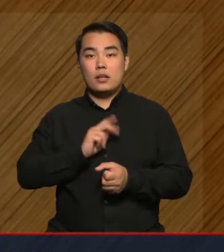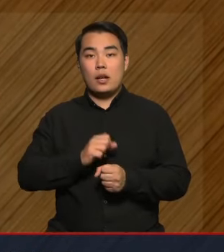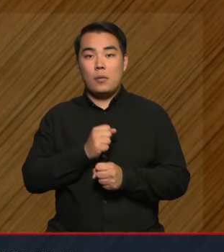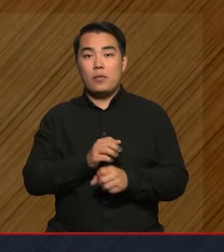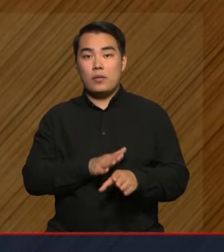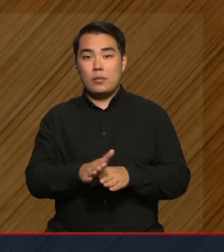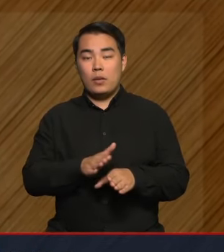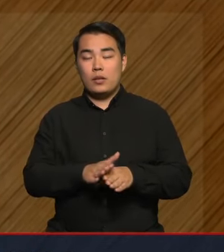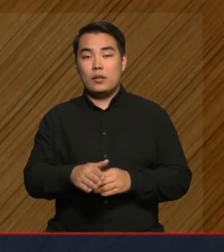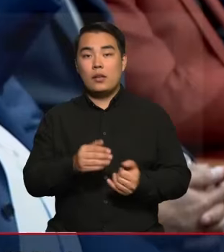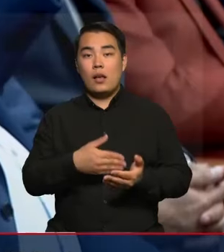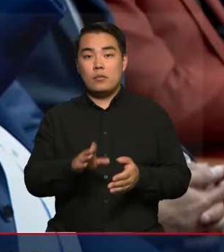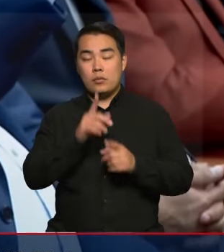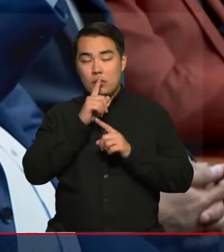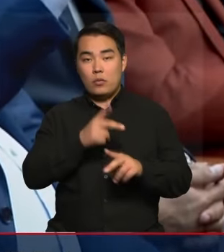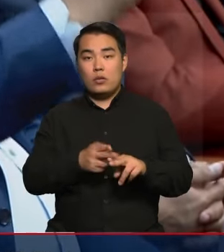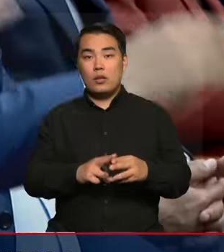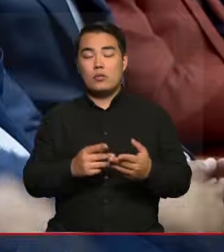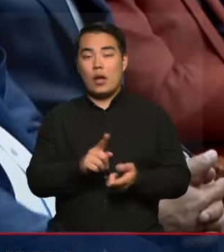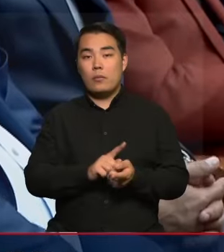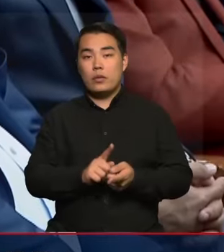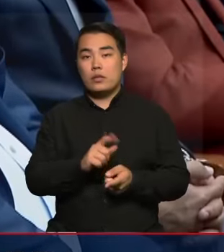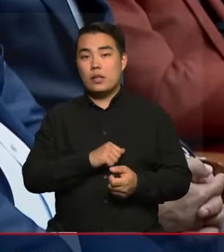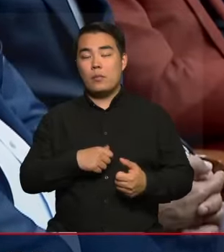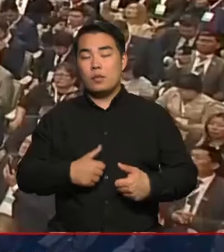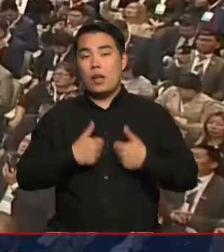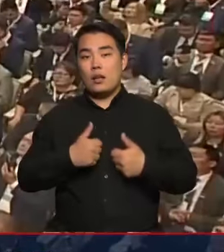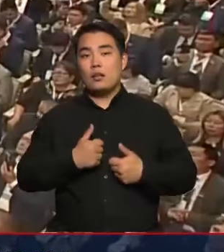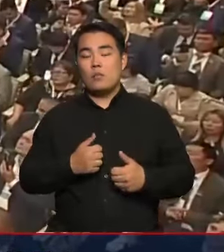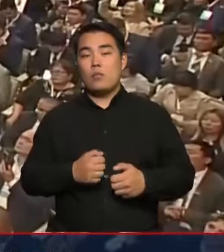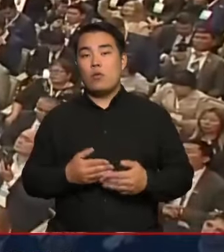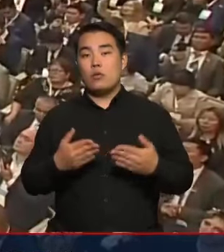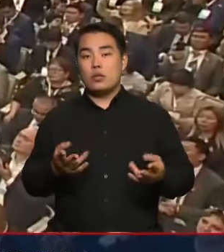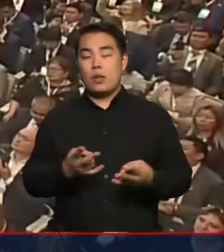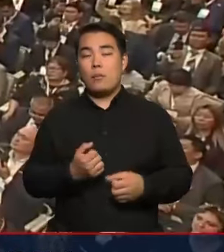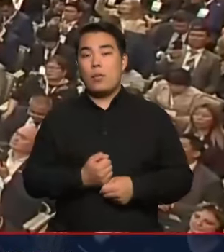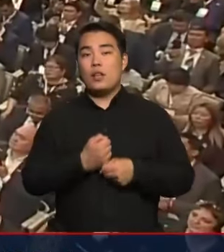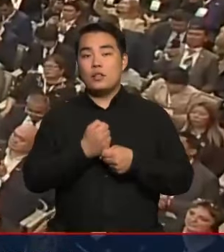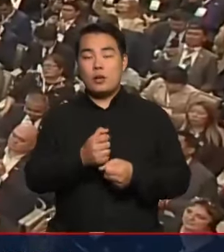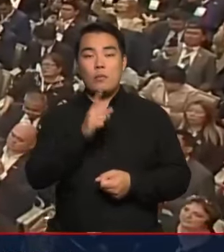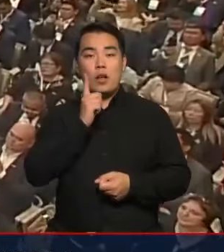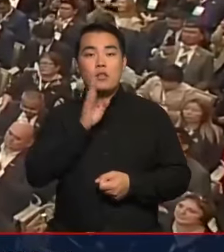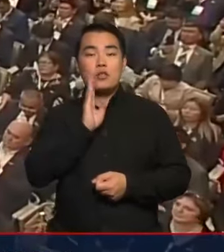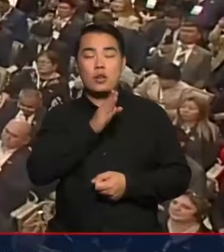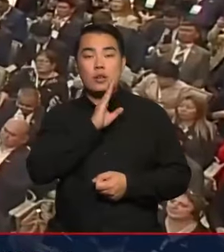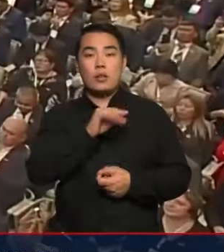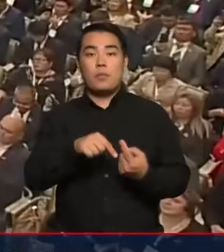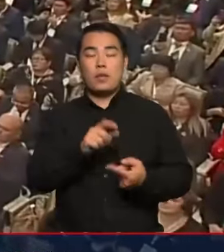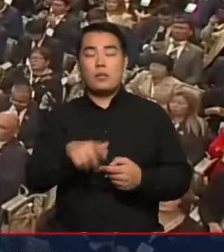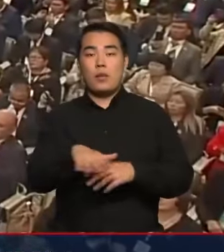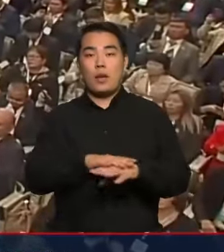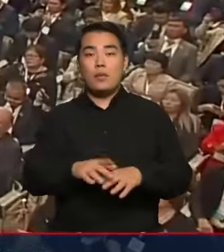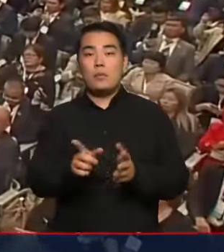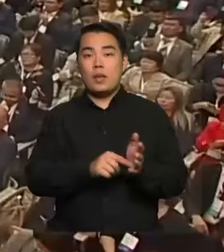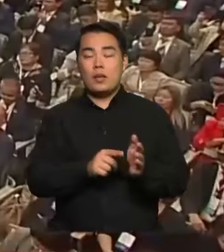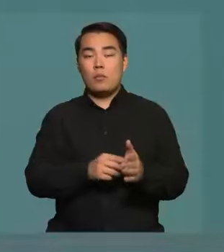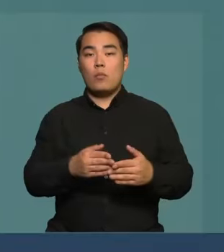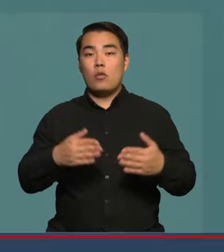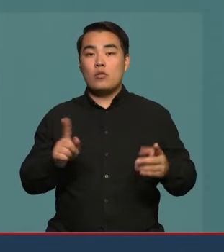да жалтарып қала алмайды. Қайта жанын салып, атсалысу керек. Поддержка молодежи. Жастарға, әйелдерге, кәсіпкерлерге, зейнеткерлерге